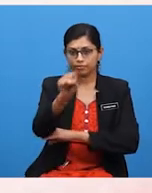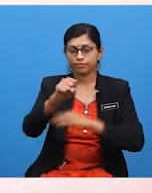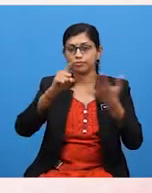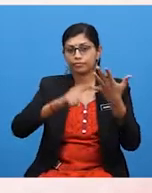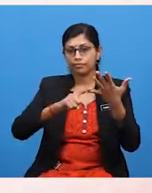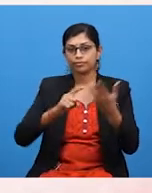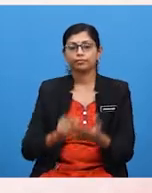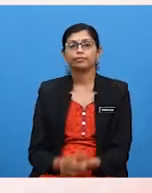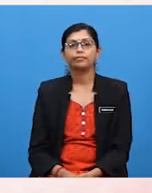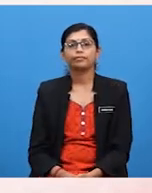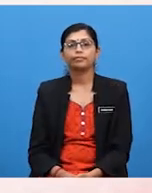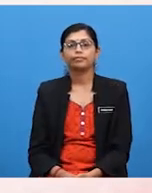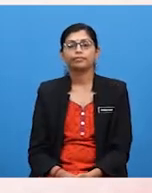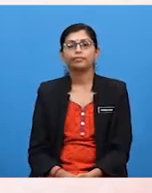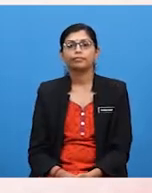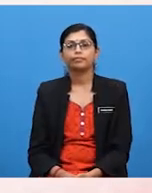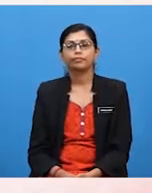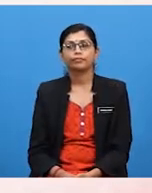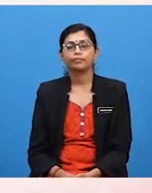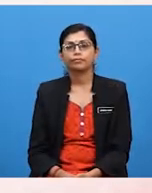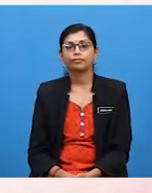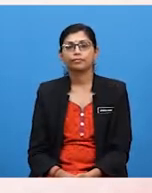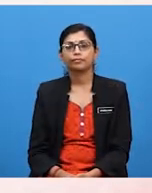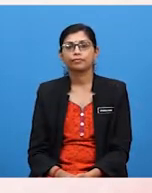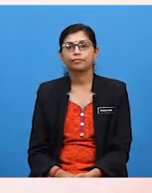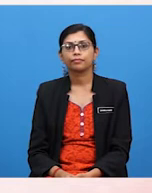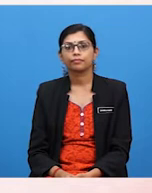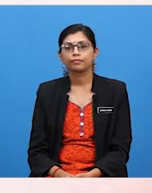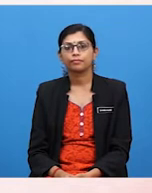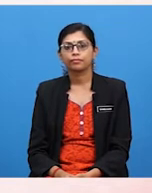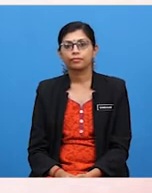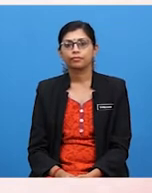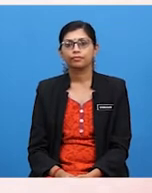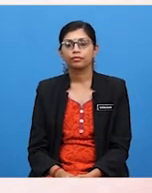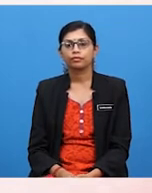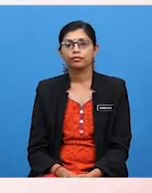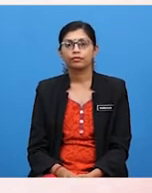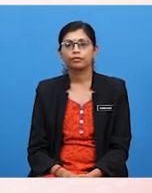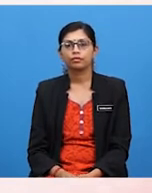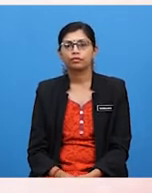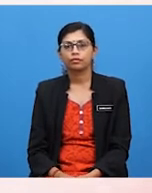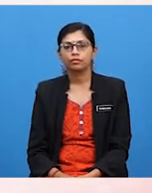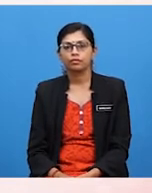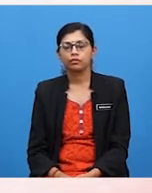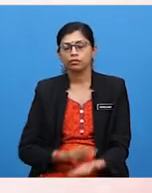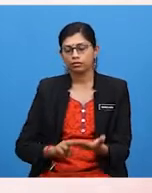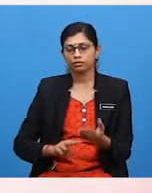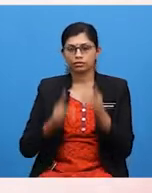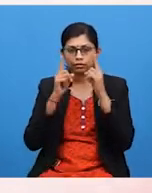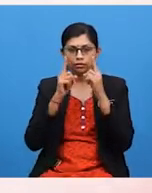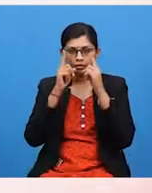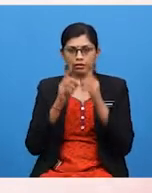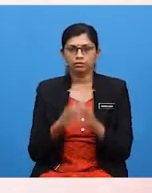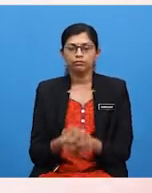kelima adalah soalan objektif. Pertumbuhan sekunder pada tumbuhan adalah